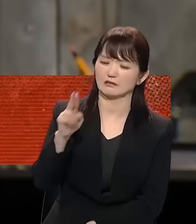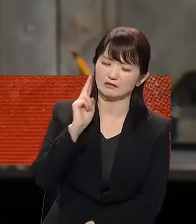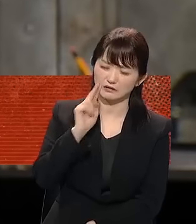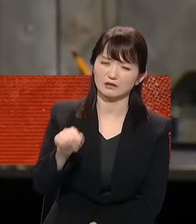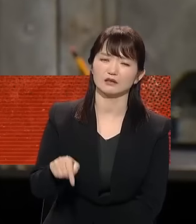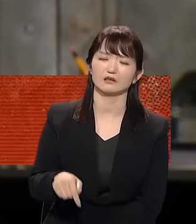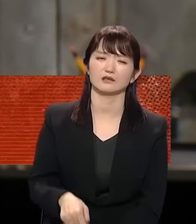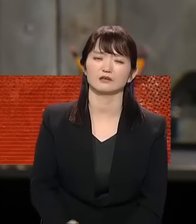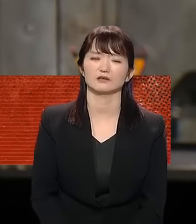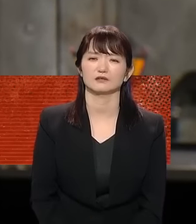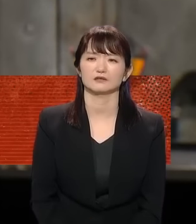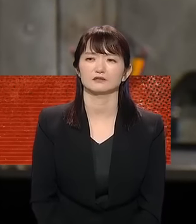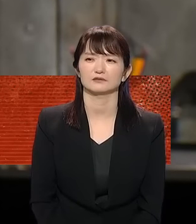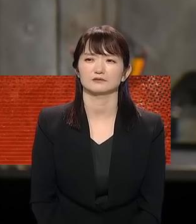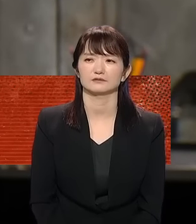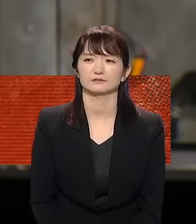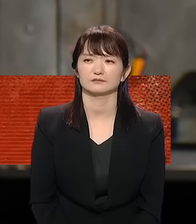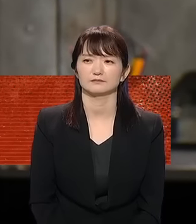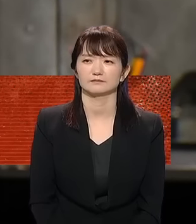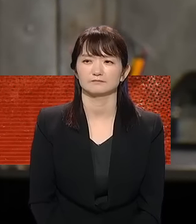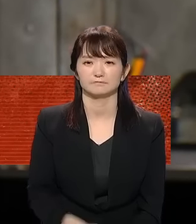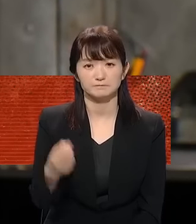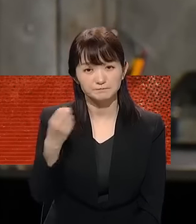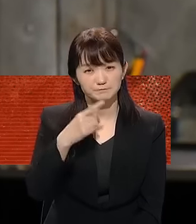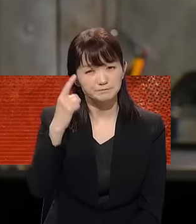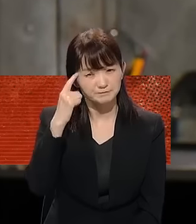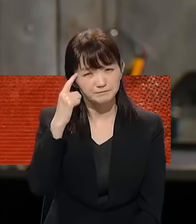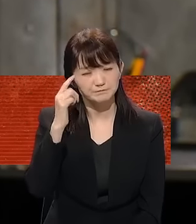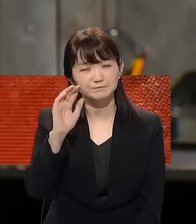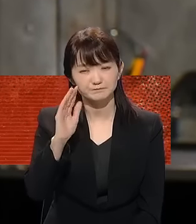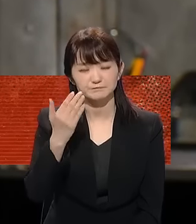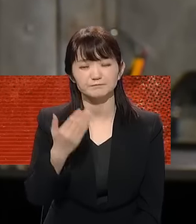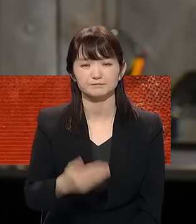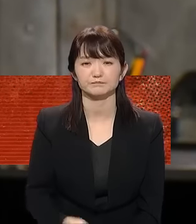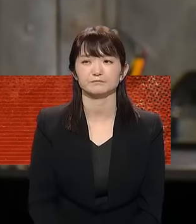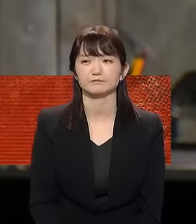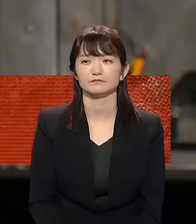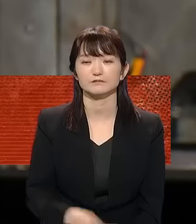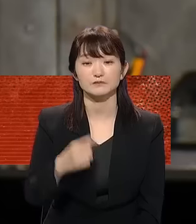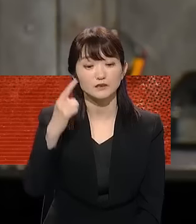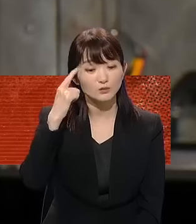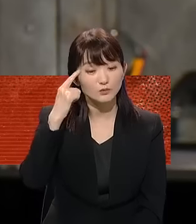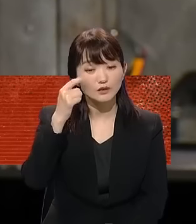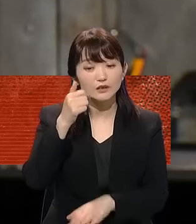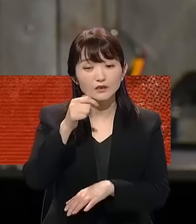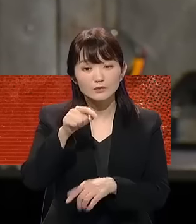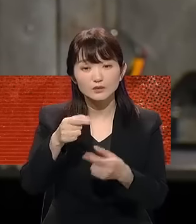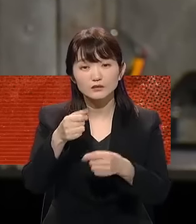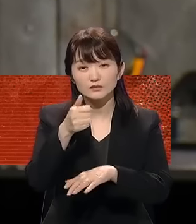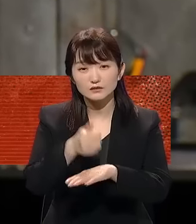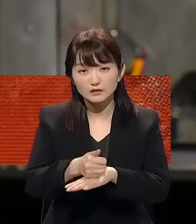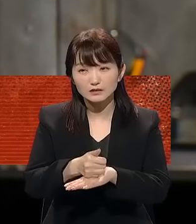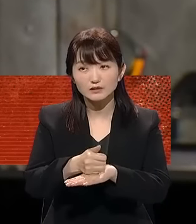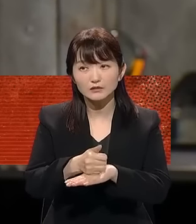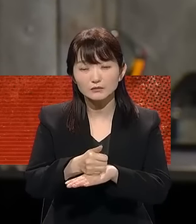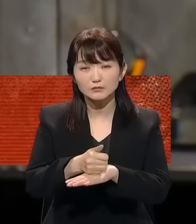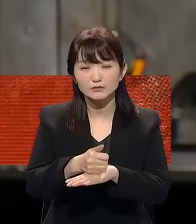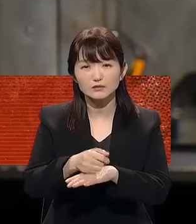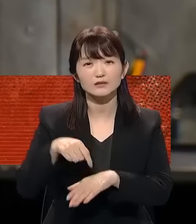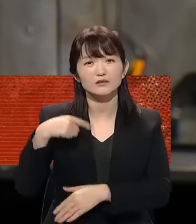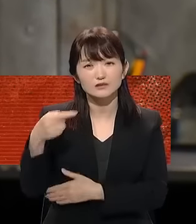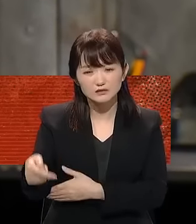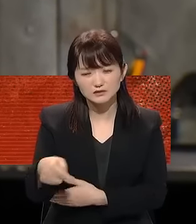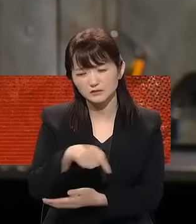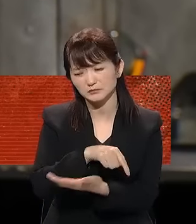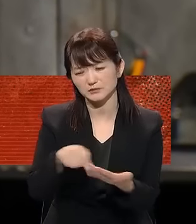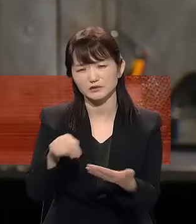그러니까 어 좀 다시 생각을 해야 되지 않느냐 하는 왜 이런 결과가 되면요 후유증이 심각하다고 저는